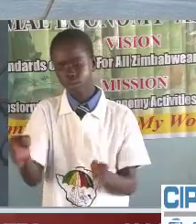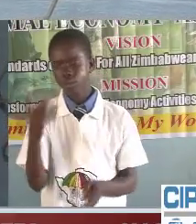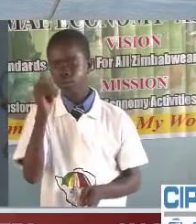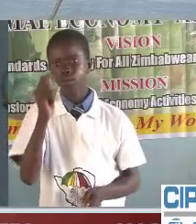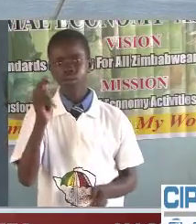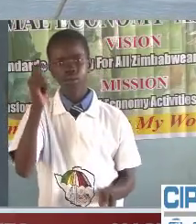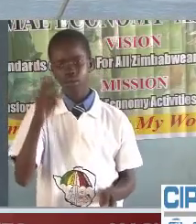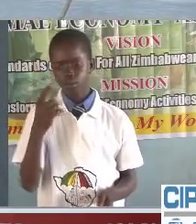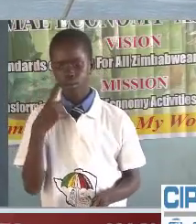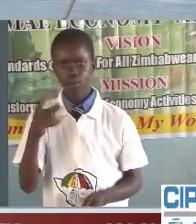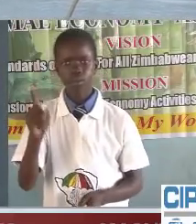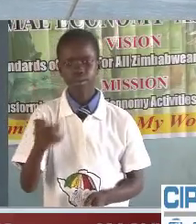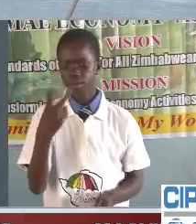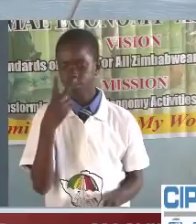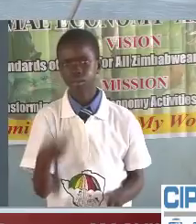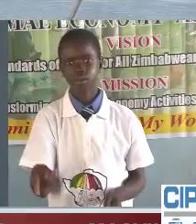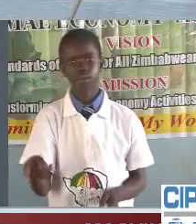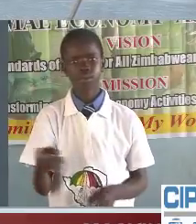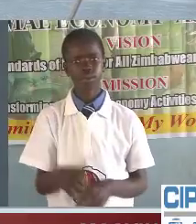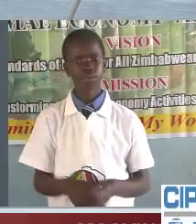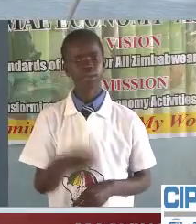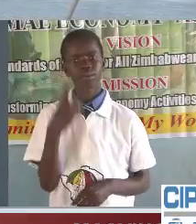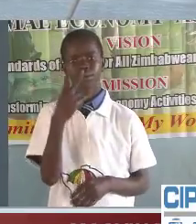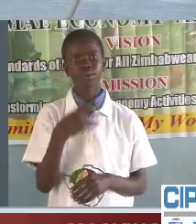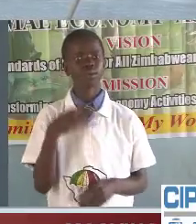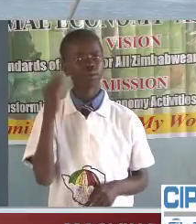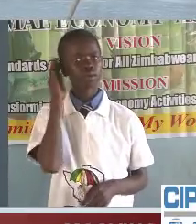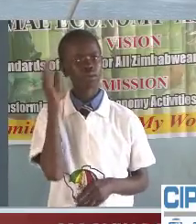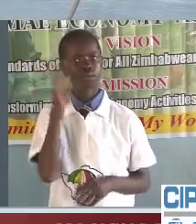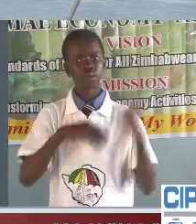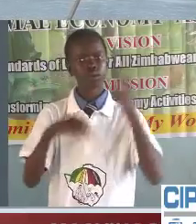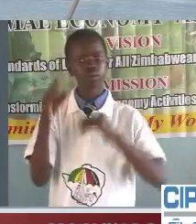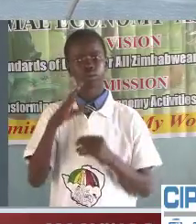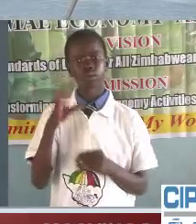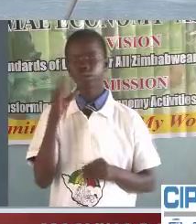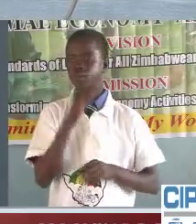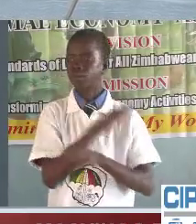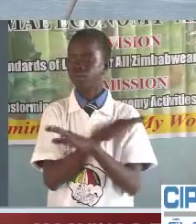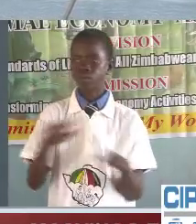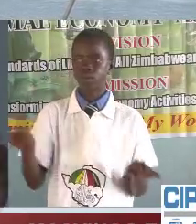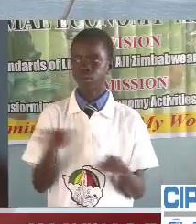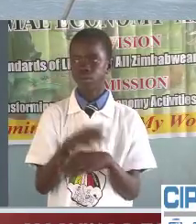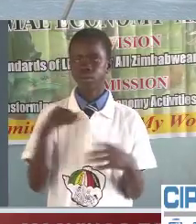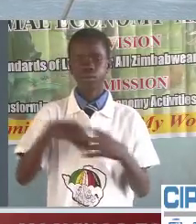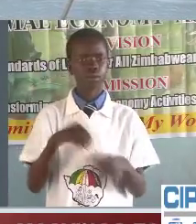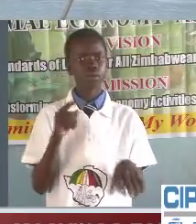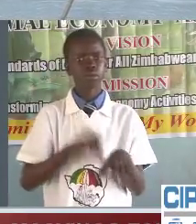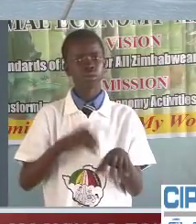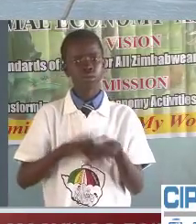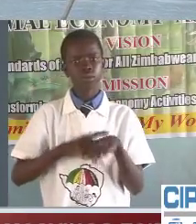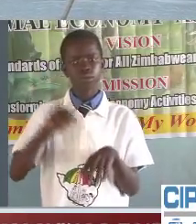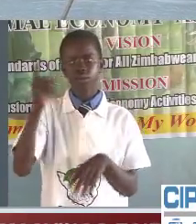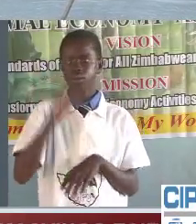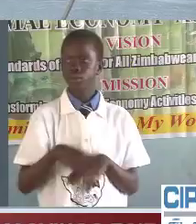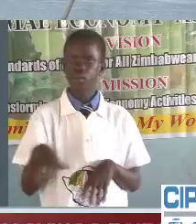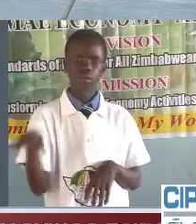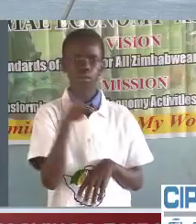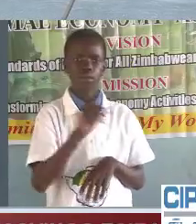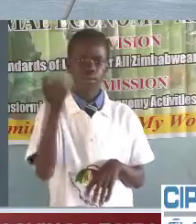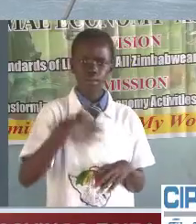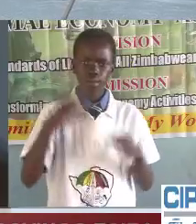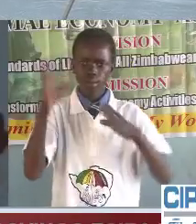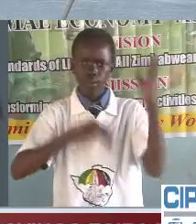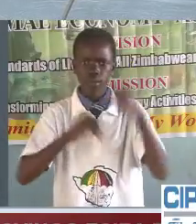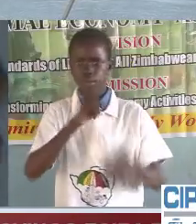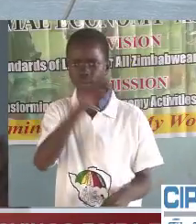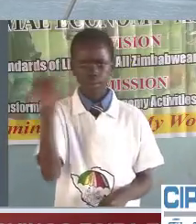Handitika ngatiregei kuti ndanzwa vachitaura veFM vakati no hatisi panguva yokupara munhu asi kuti tiri kuda kuti mutaure kuti